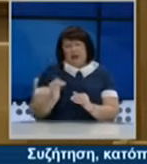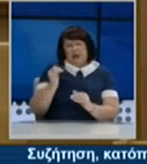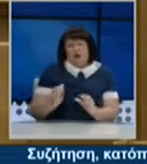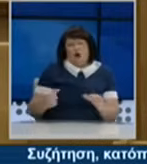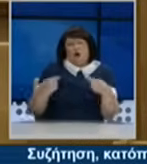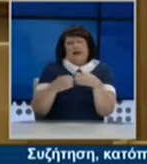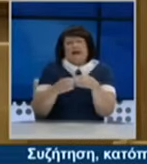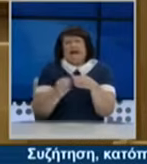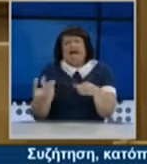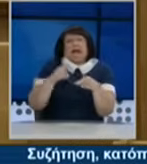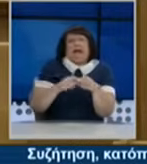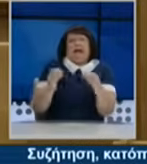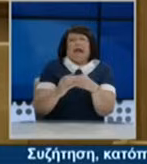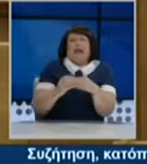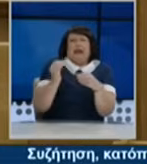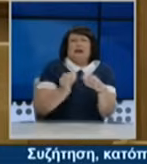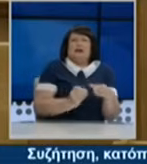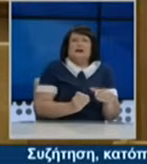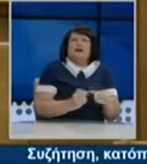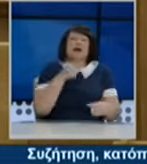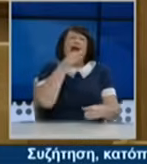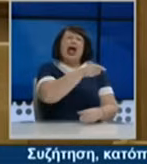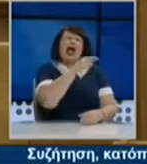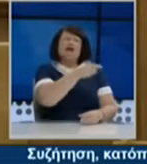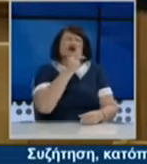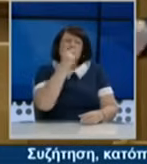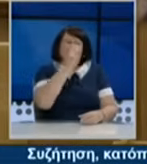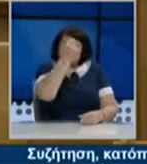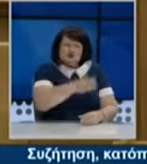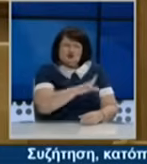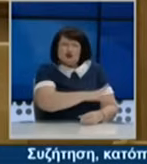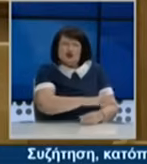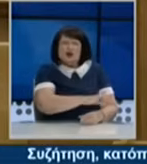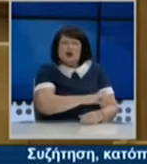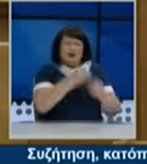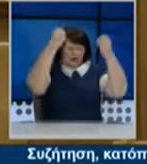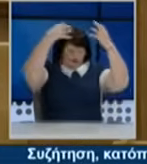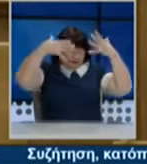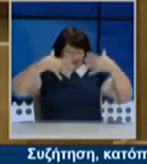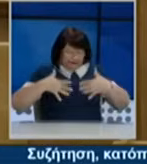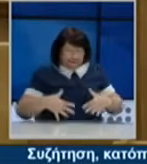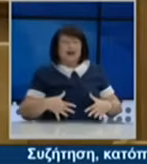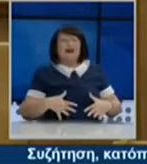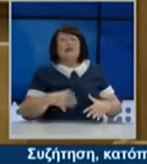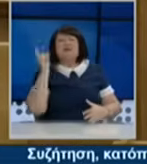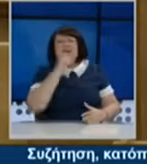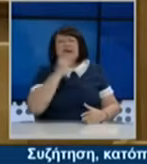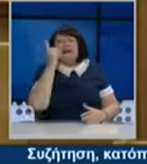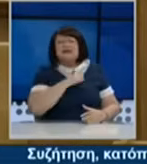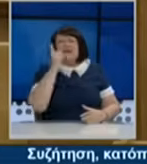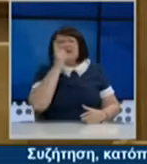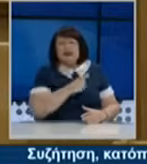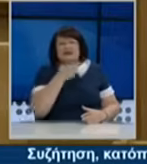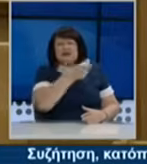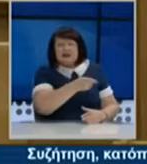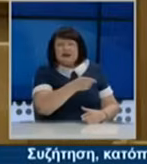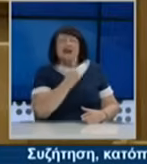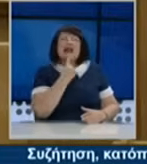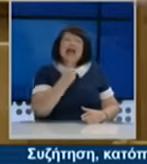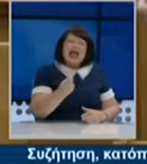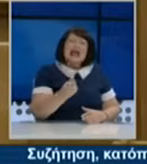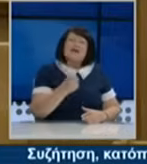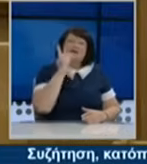Ο Πρωθυπουργός της χώρας, ο ψεκασμένος Πρωθυπουργός της χώρας, λουσμένος από πάνω μέχρι κάτω με ψέματα, ο οποίος λέει ψέματα,